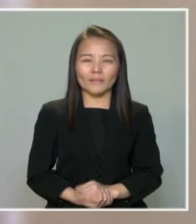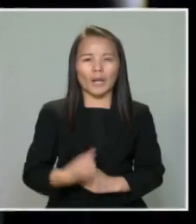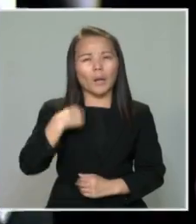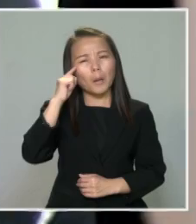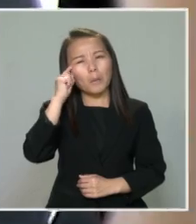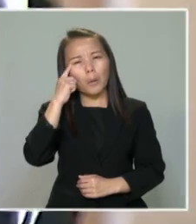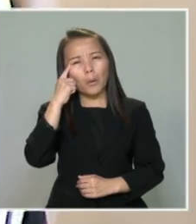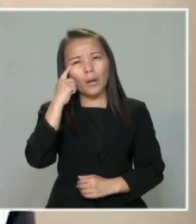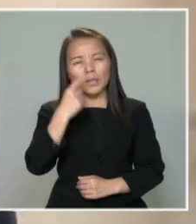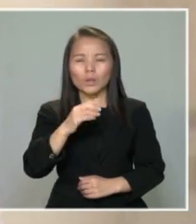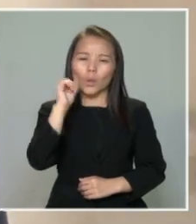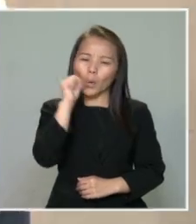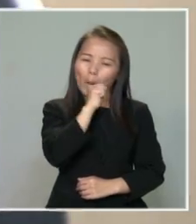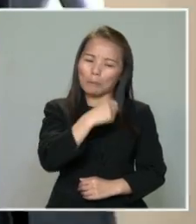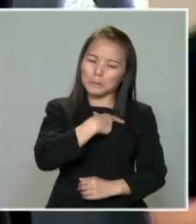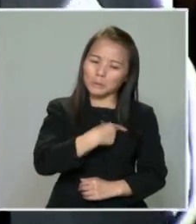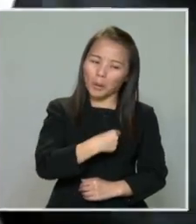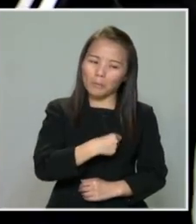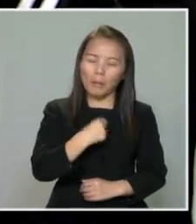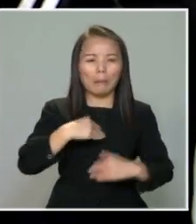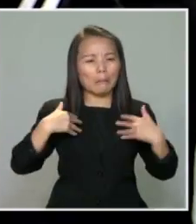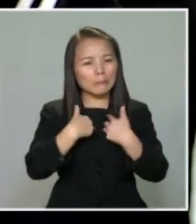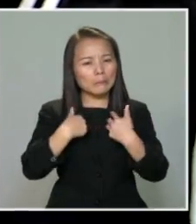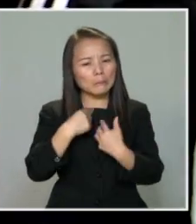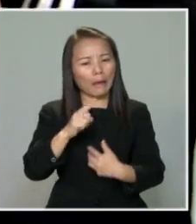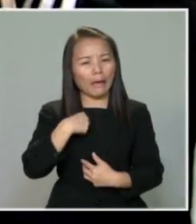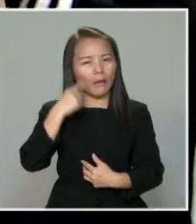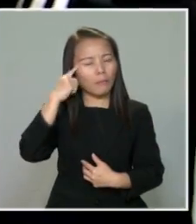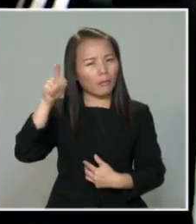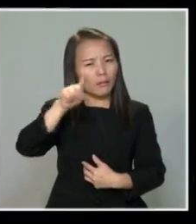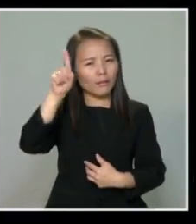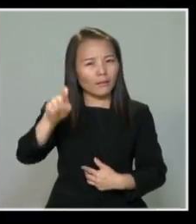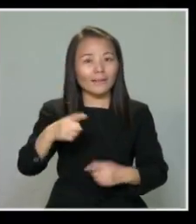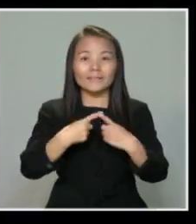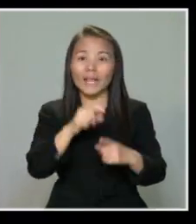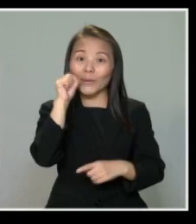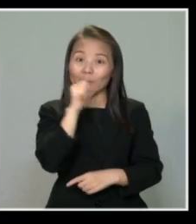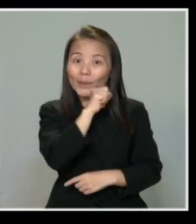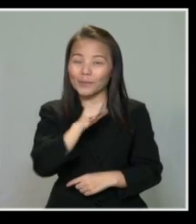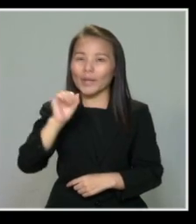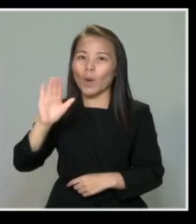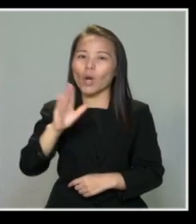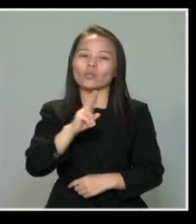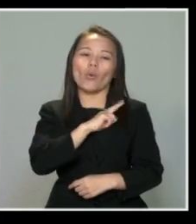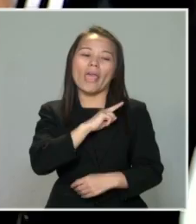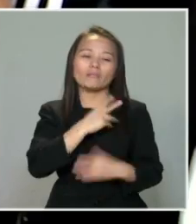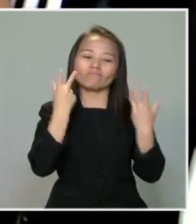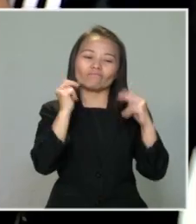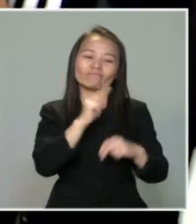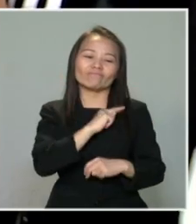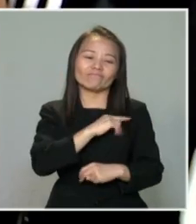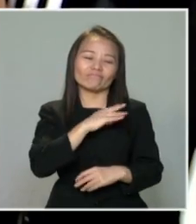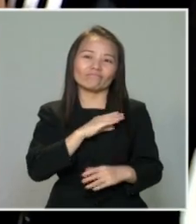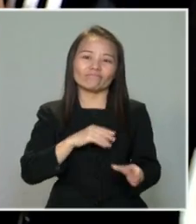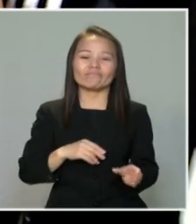ท่านกำลังซึ้งหรือว่าเหนื่อยกันแน่แต่ที่แน่ๆทุกเพลงมาจากไอพอดส่วนตัวของท่านนายก